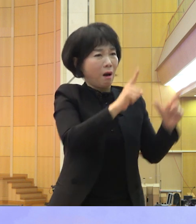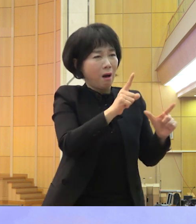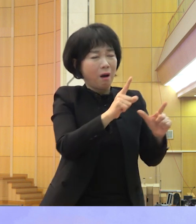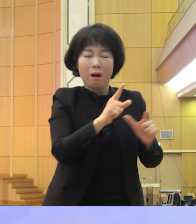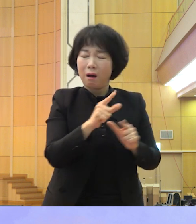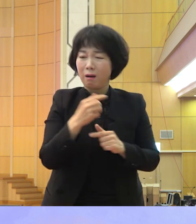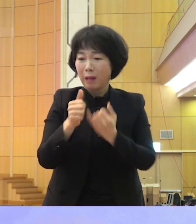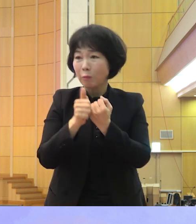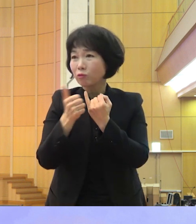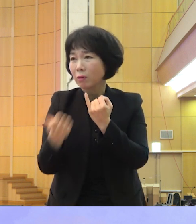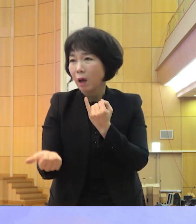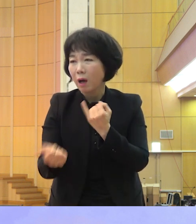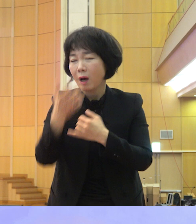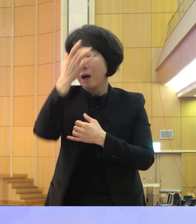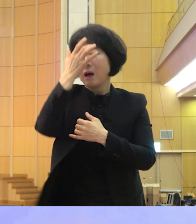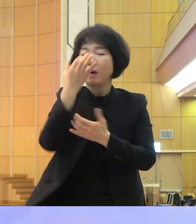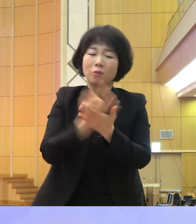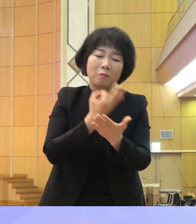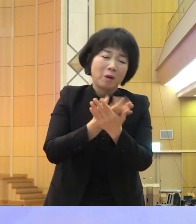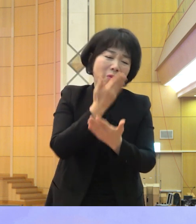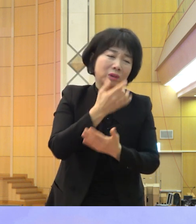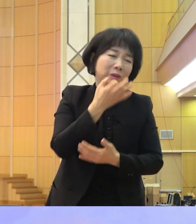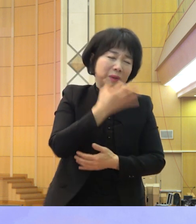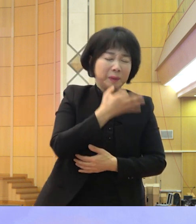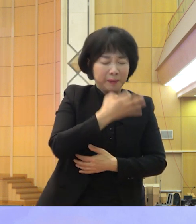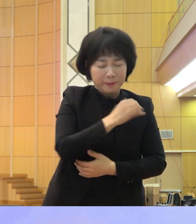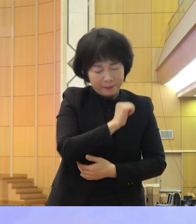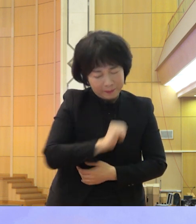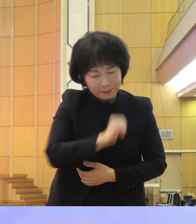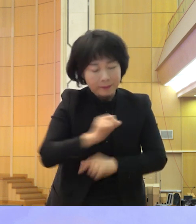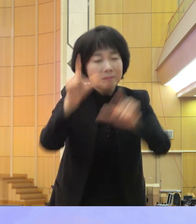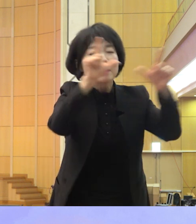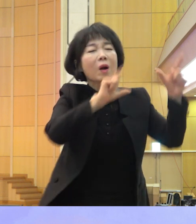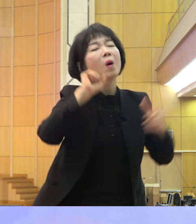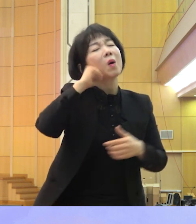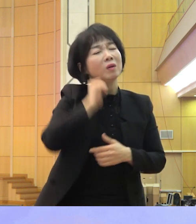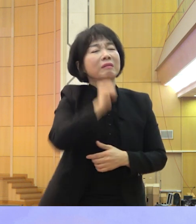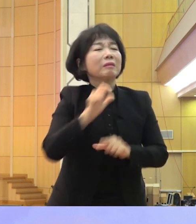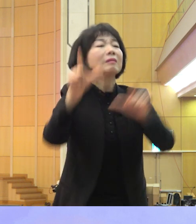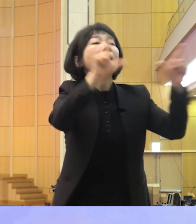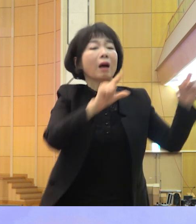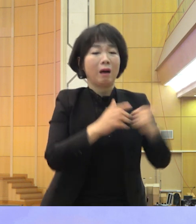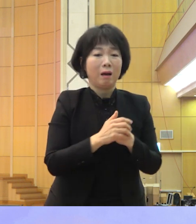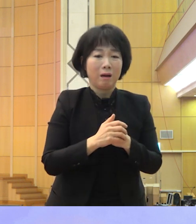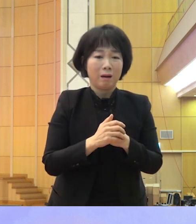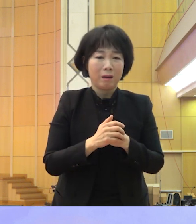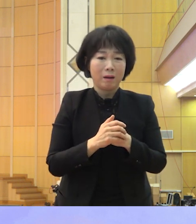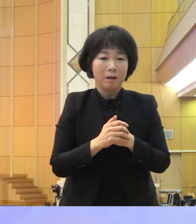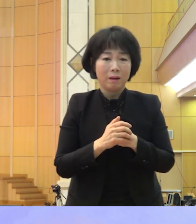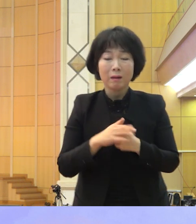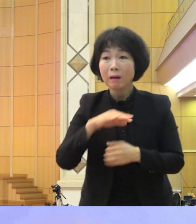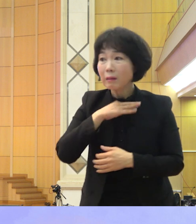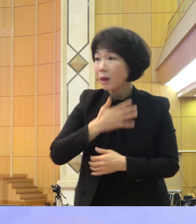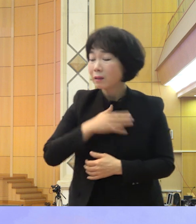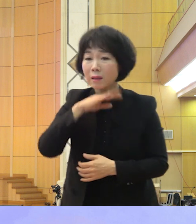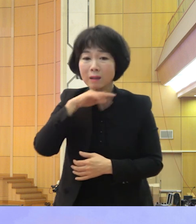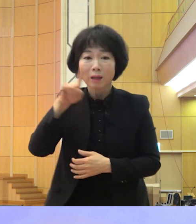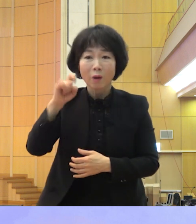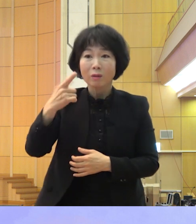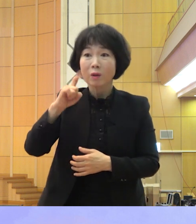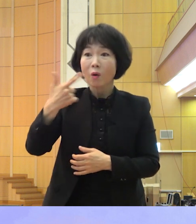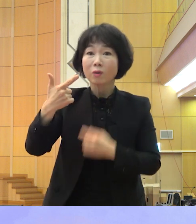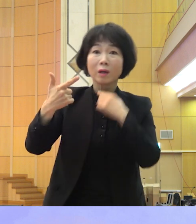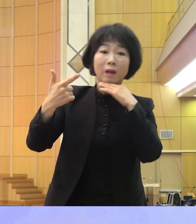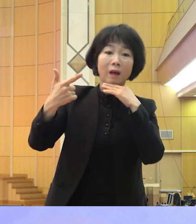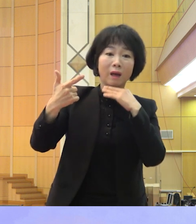막 하시면서 이렇게 해서 겨우겨우 살아가는데, 옛날에 제 16살 때 그 무렵만